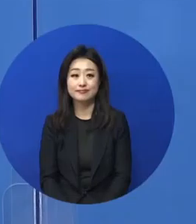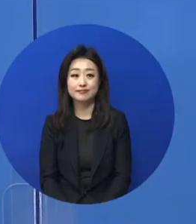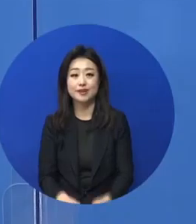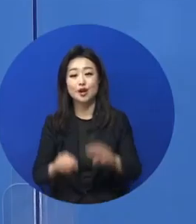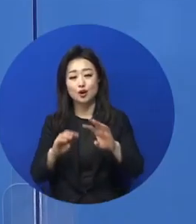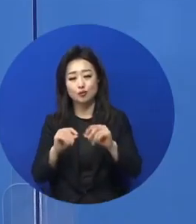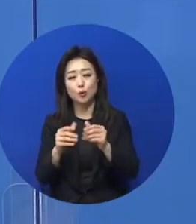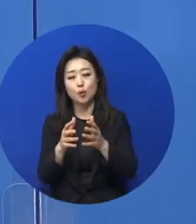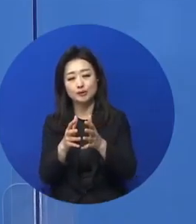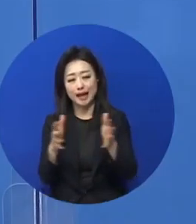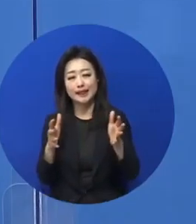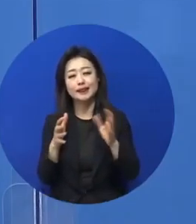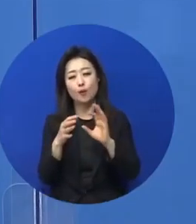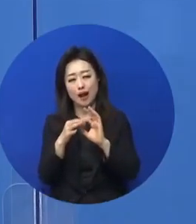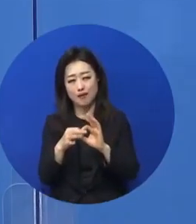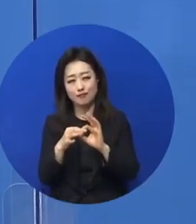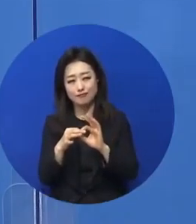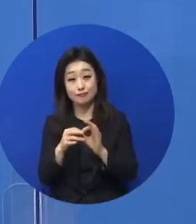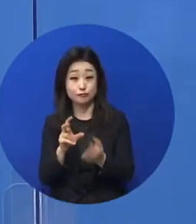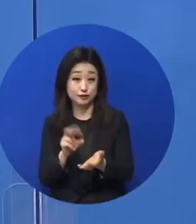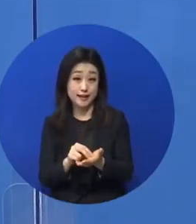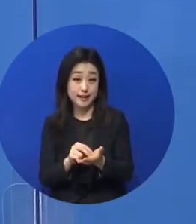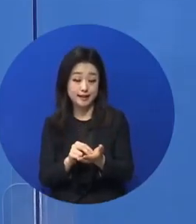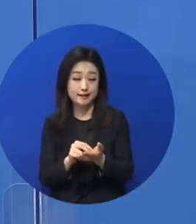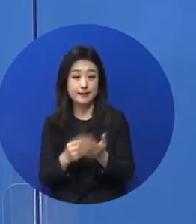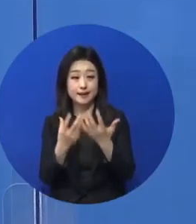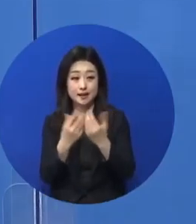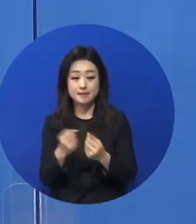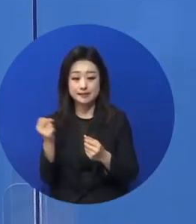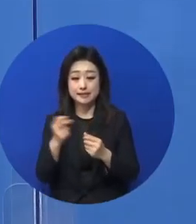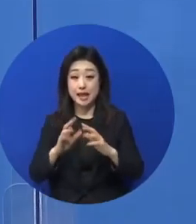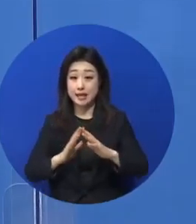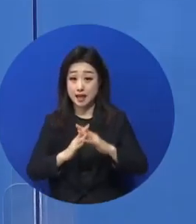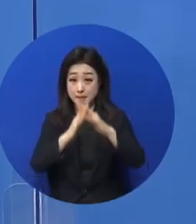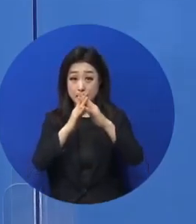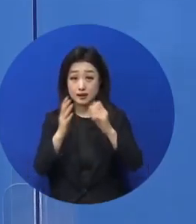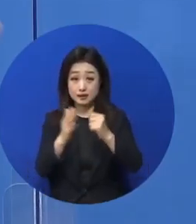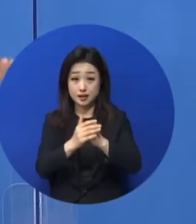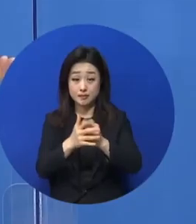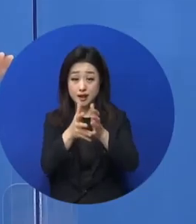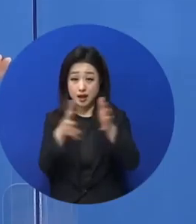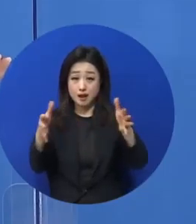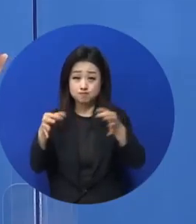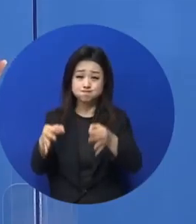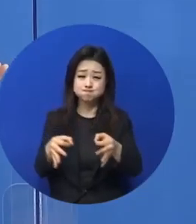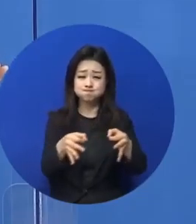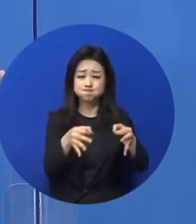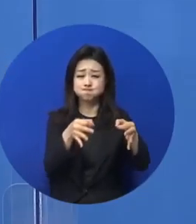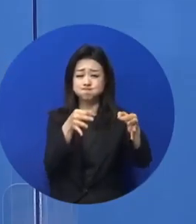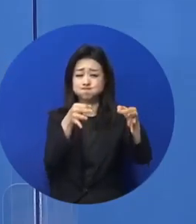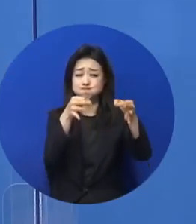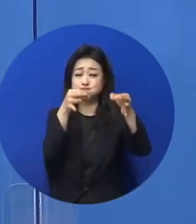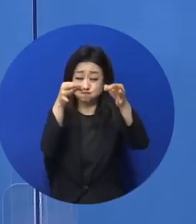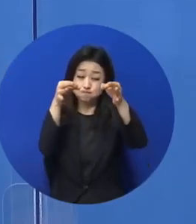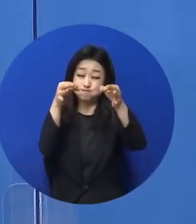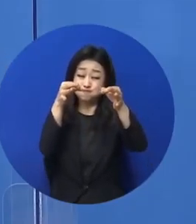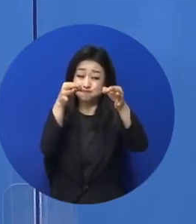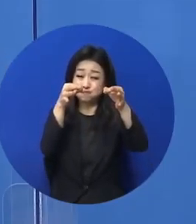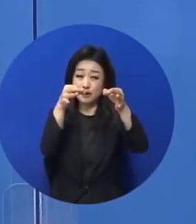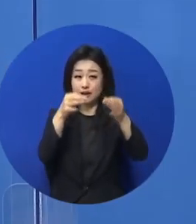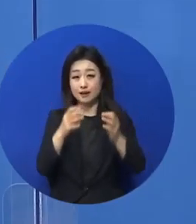부동산 문제 관련해서도 부동산이 재개발이 일어나서 이제 부동산 가격이 굉장히 많이 이제 상승하는 이런